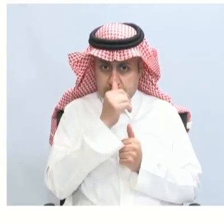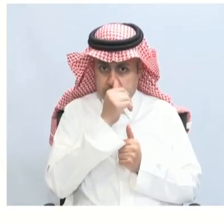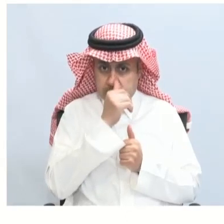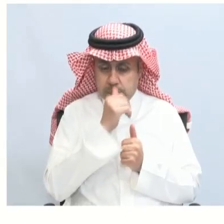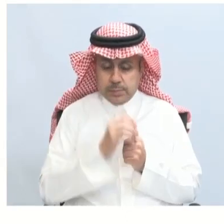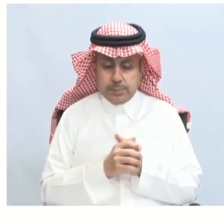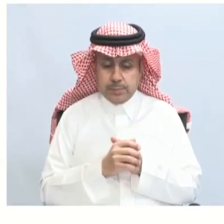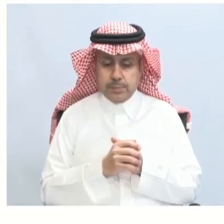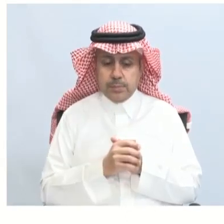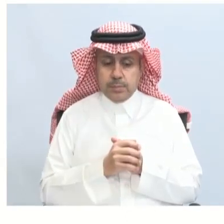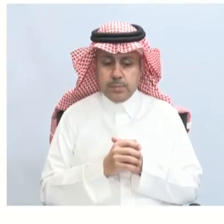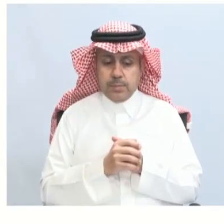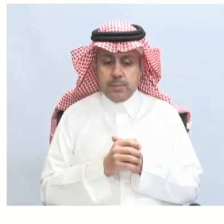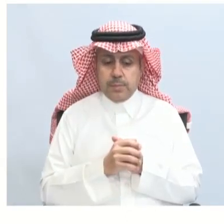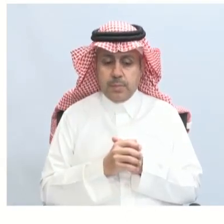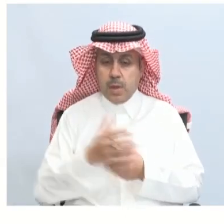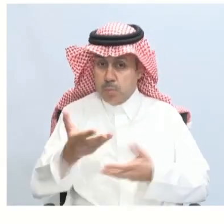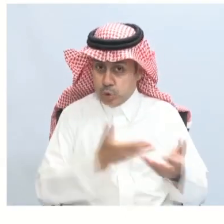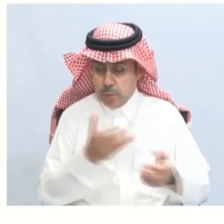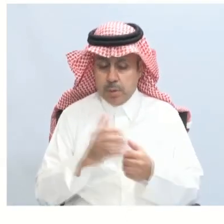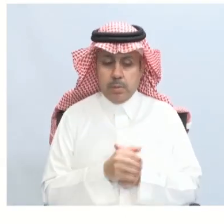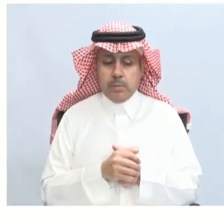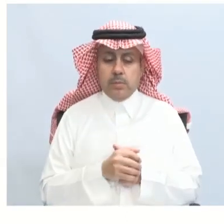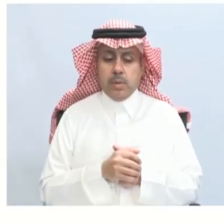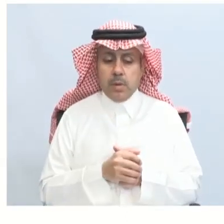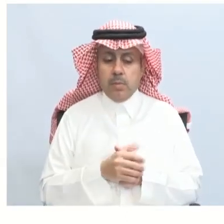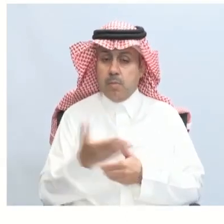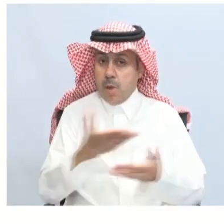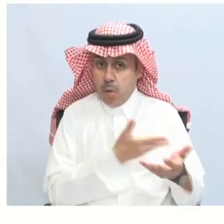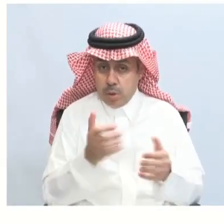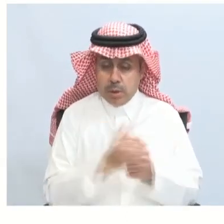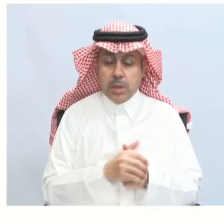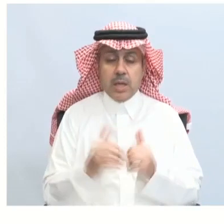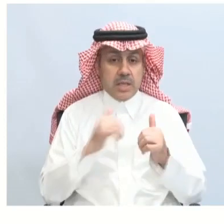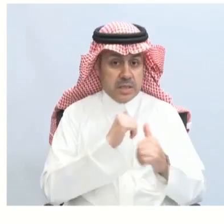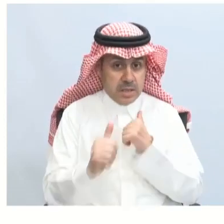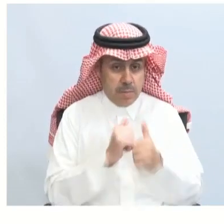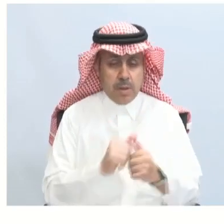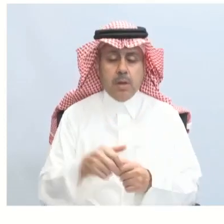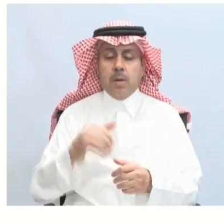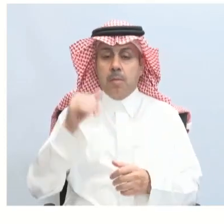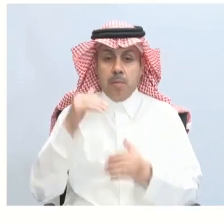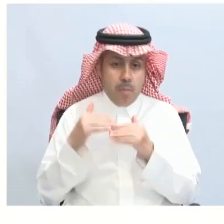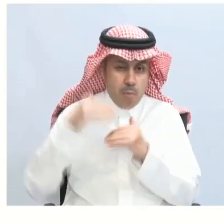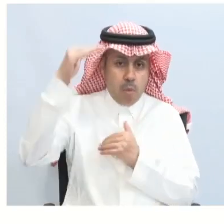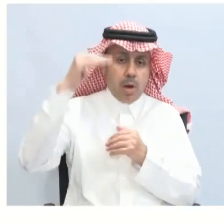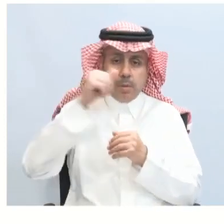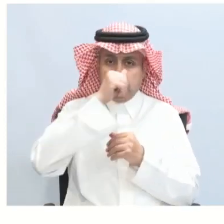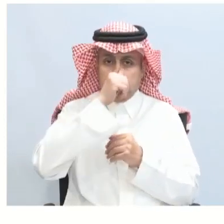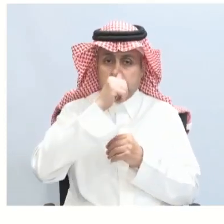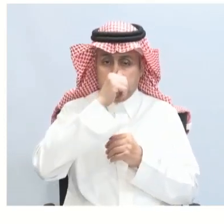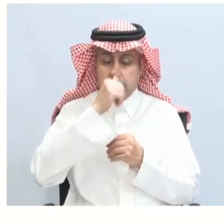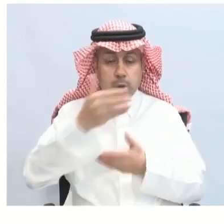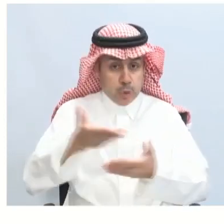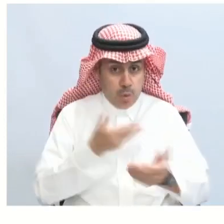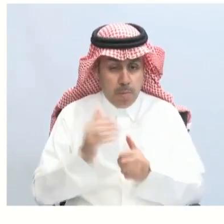الجدال احسنتم نقول المجادله المحاوره على على سبيل المالب حينما